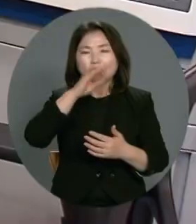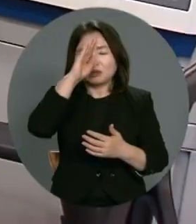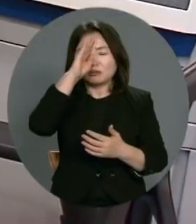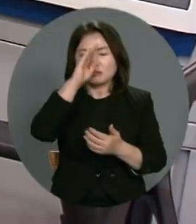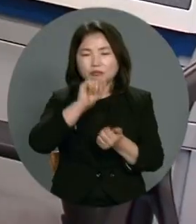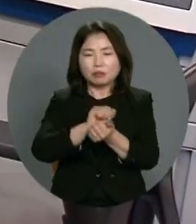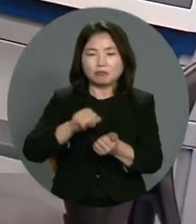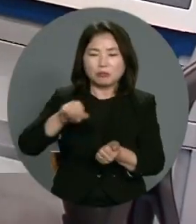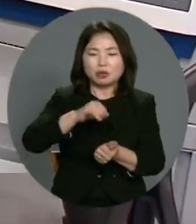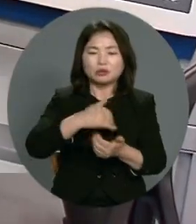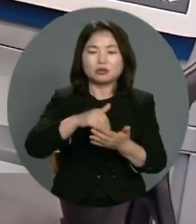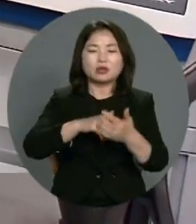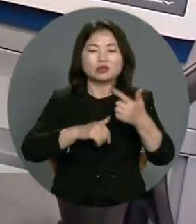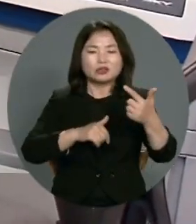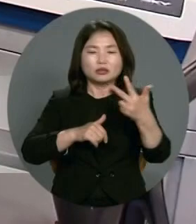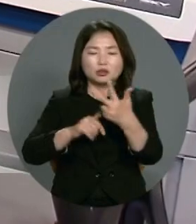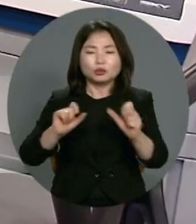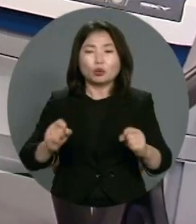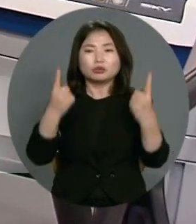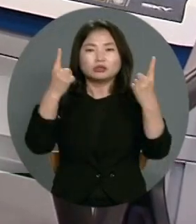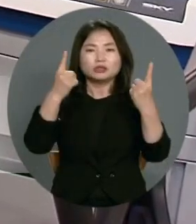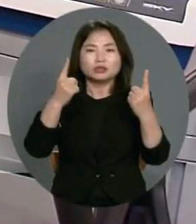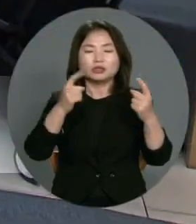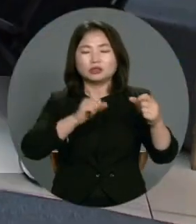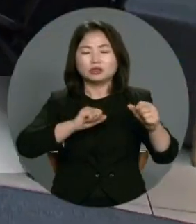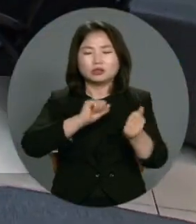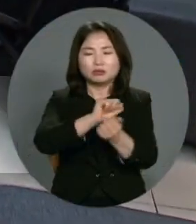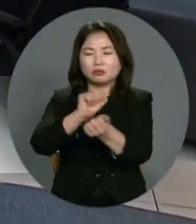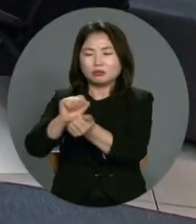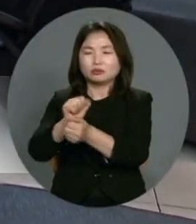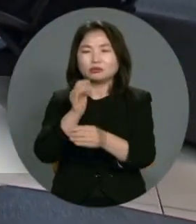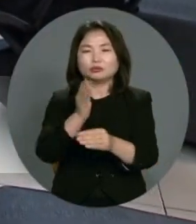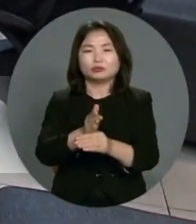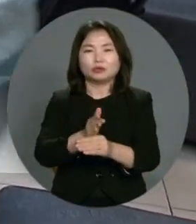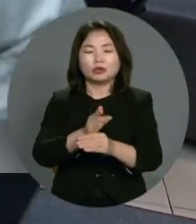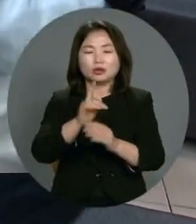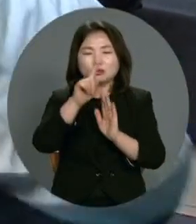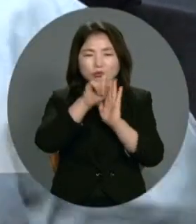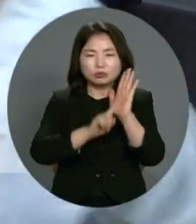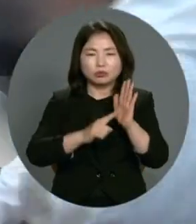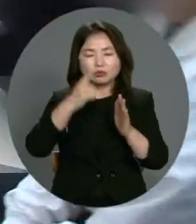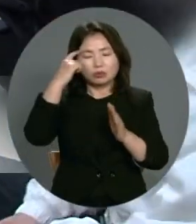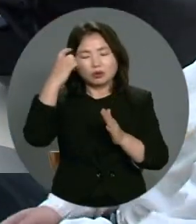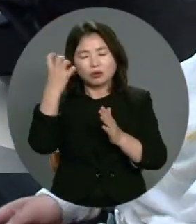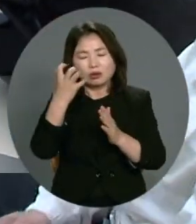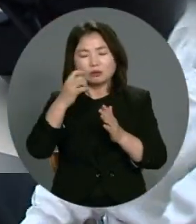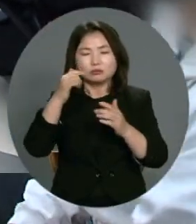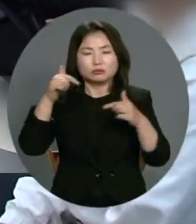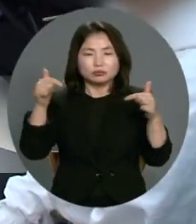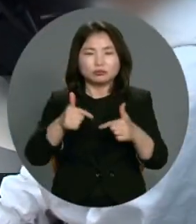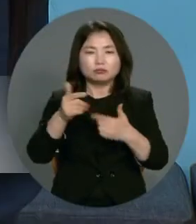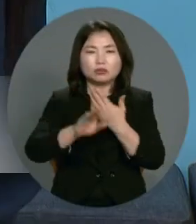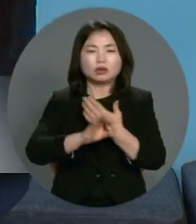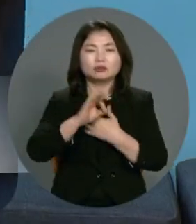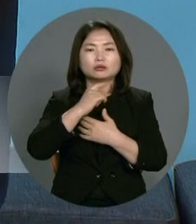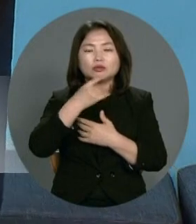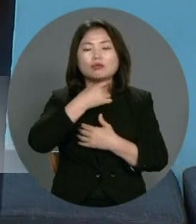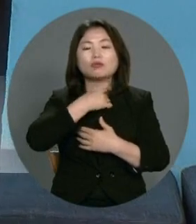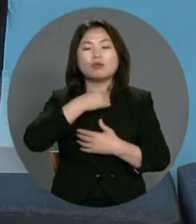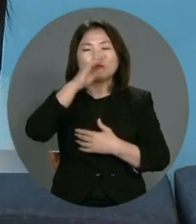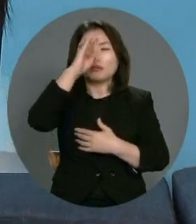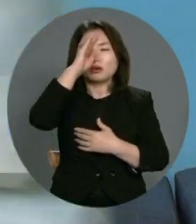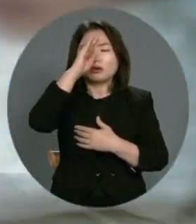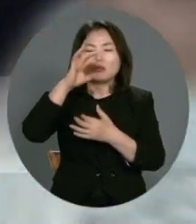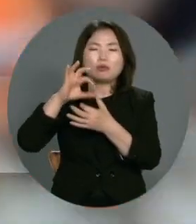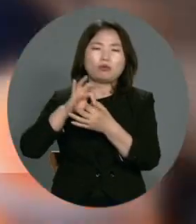감염증 바이러스 6, 7가지가 한꺼번에 유행하고 있습니다. 열이 내리고 두통이 사라져도 기침과 콧물, 인후통 등